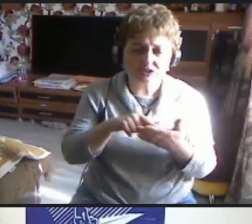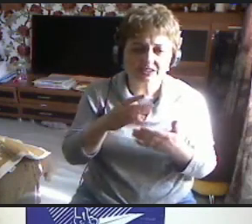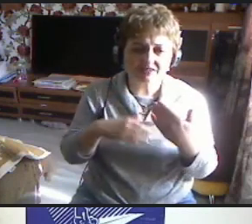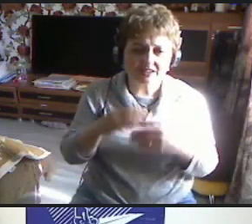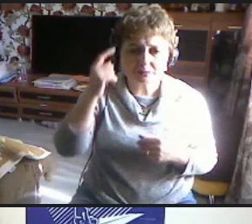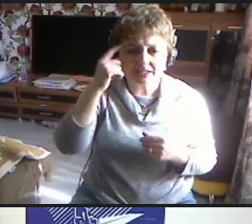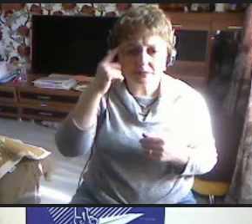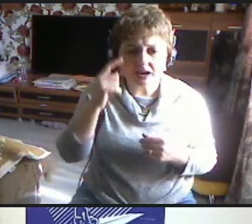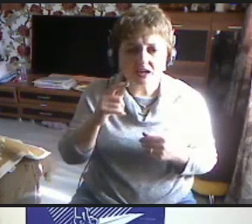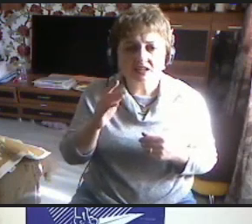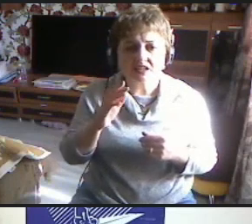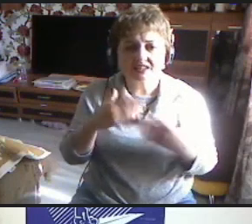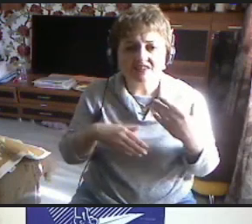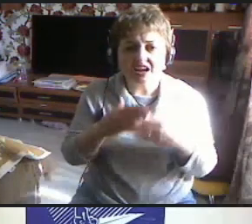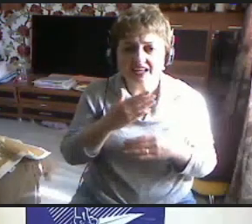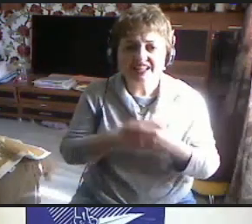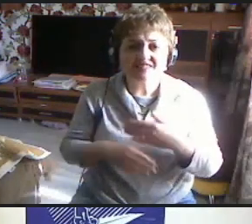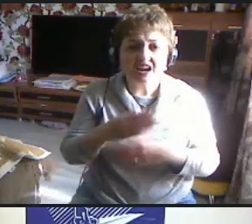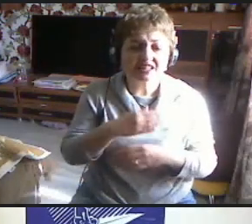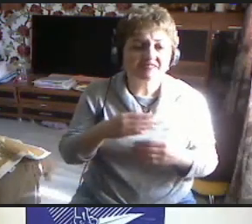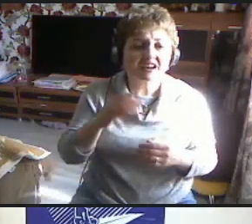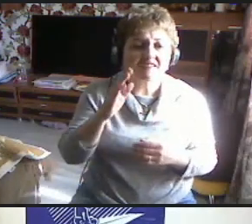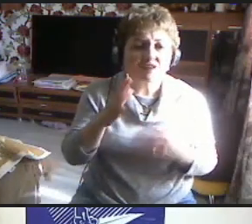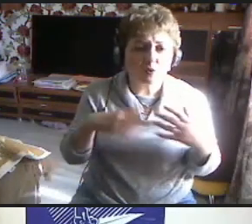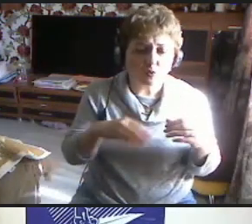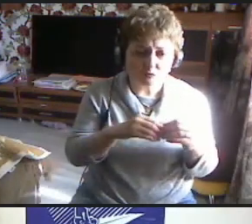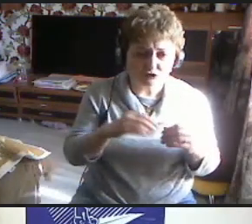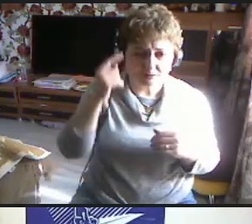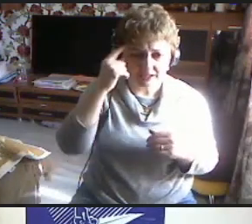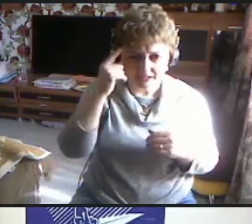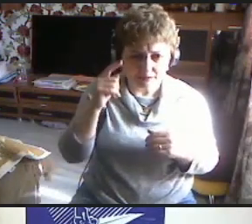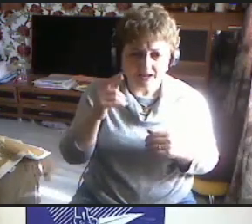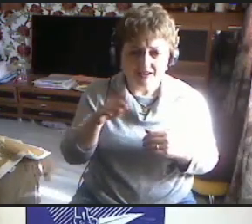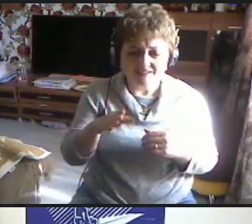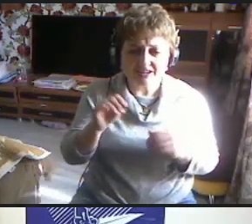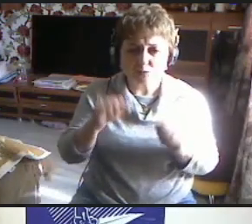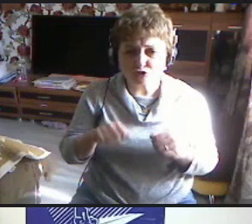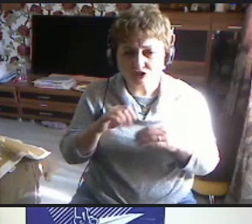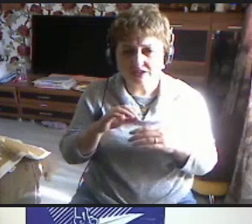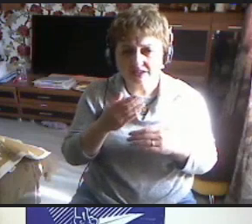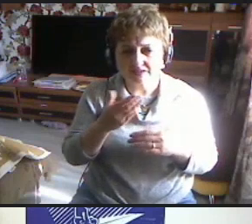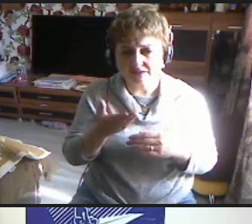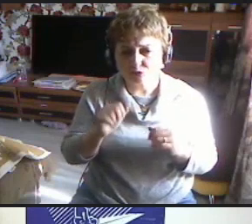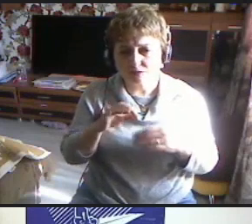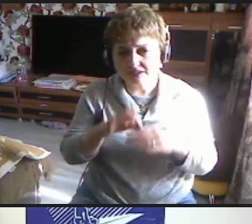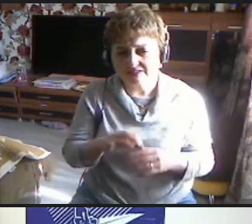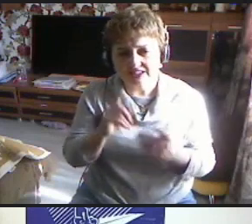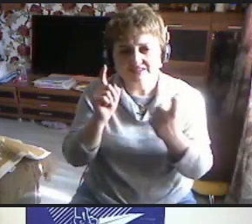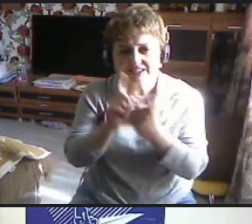обществе. Безусловно, вы можете проводить определенные, я не знаю, встречи, тренинги,